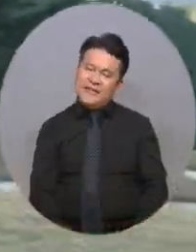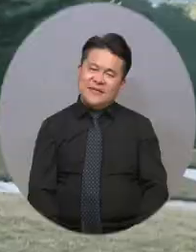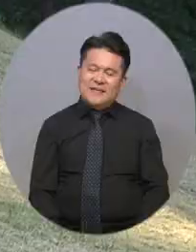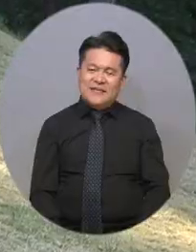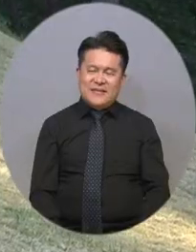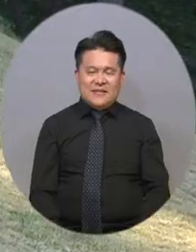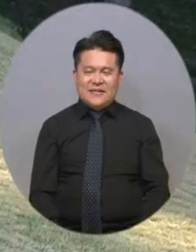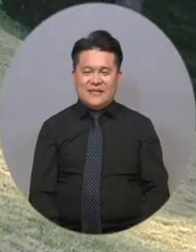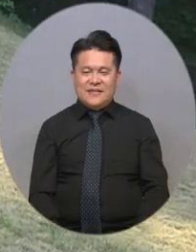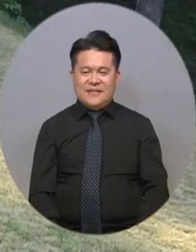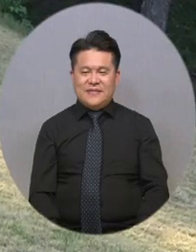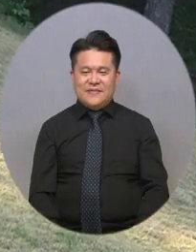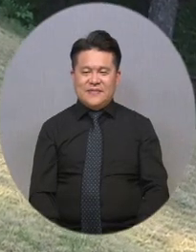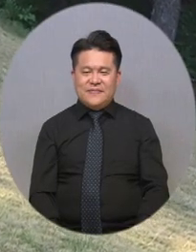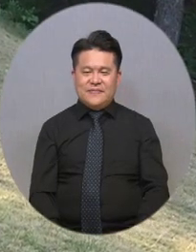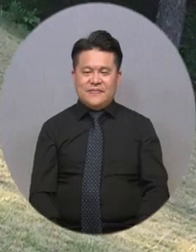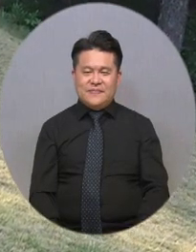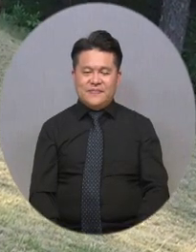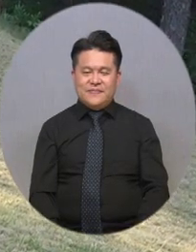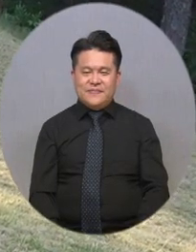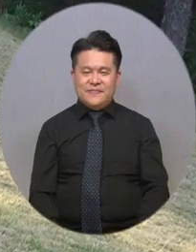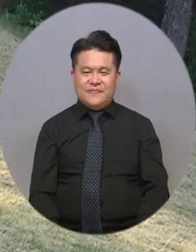거야.